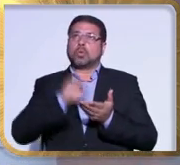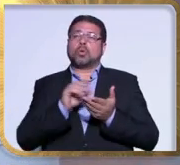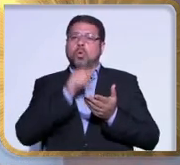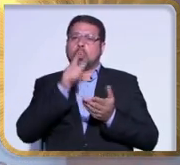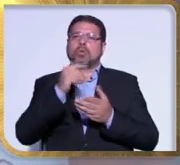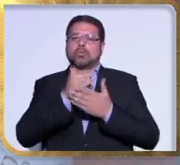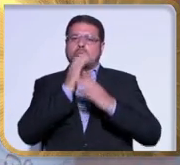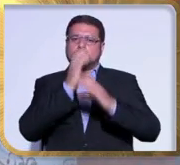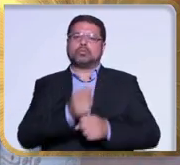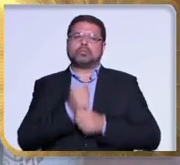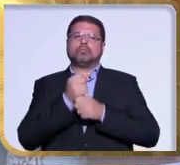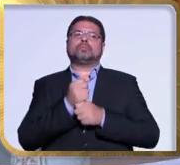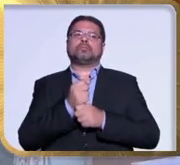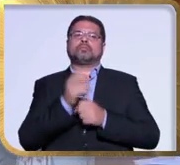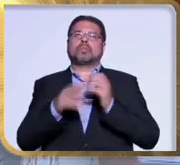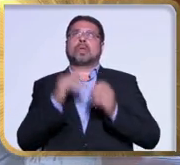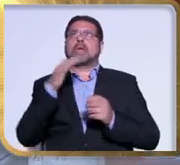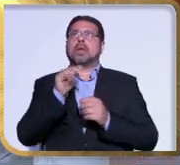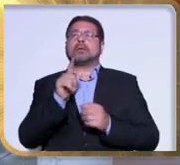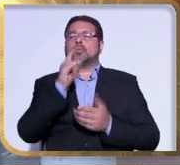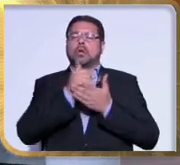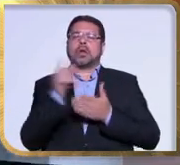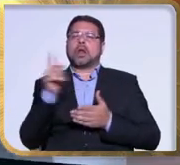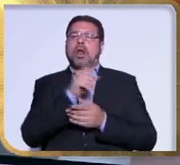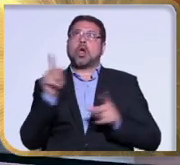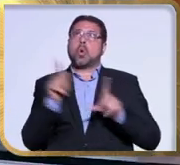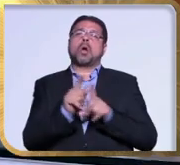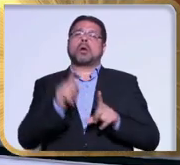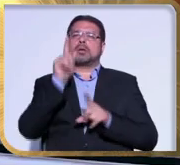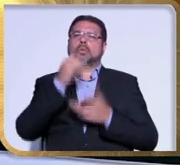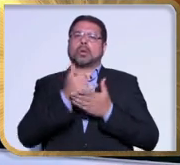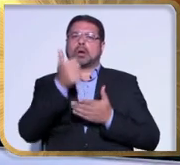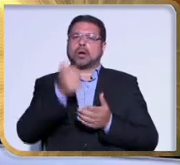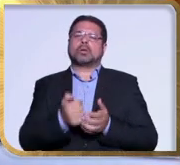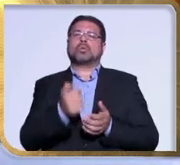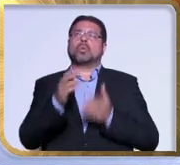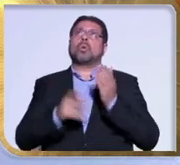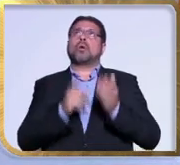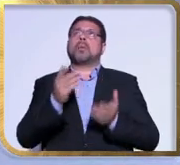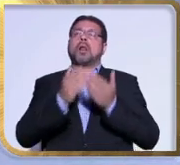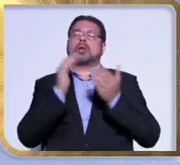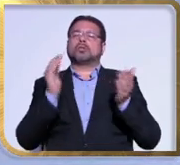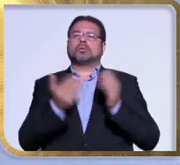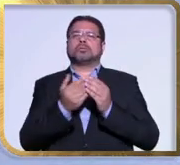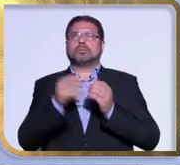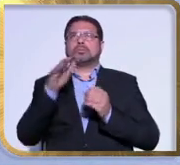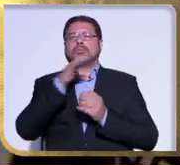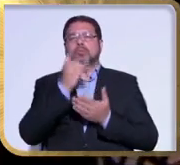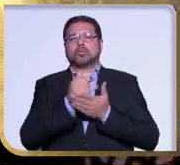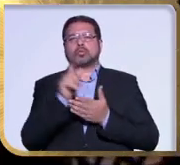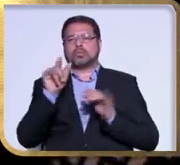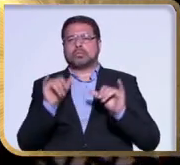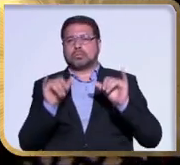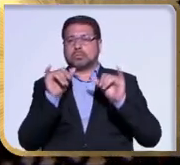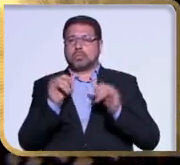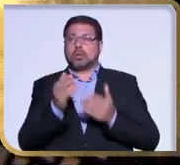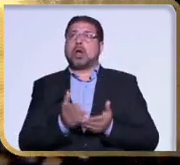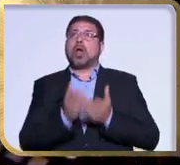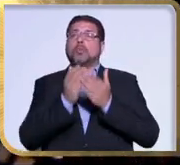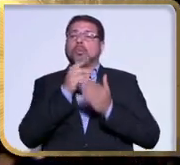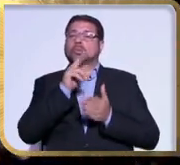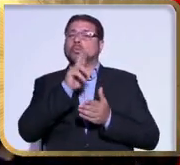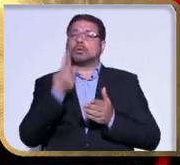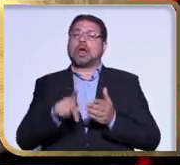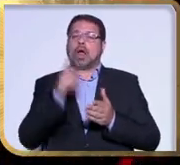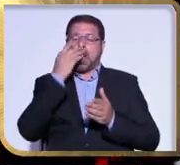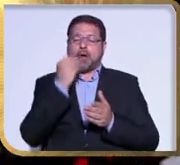يتولى الصالحين. حسبي الله لا إله إلا هو، عليه توكلت وهو رب العرش العظيم. اللهم إنا